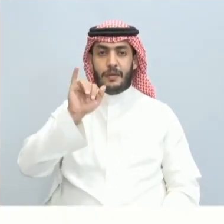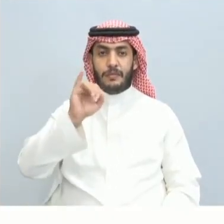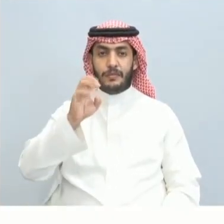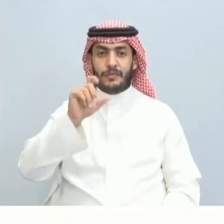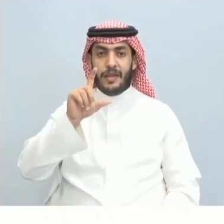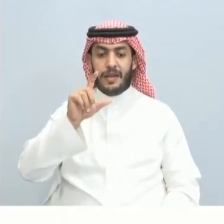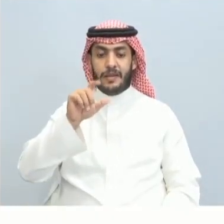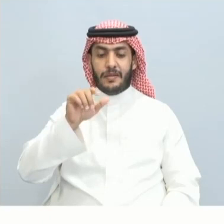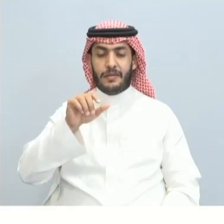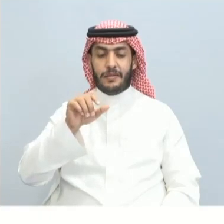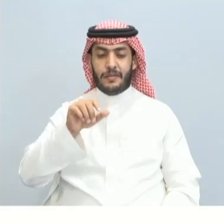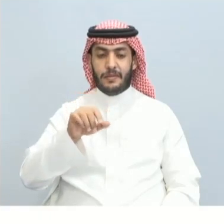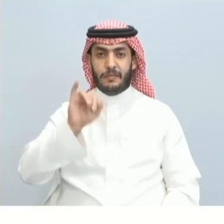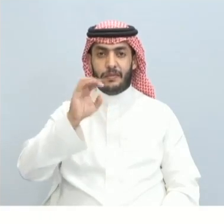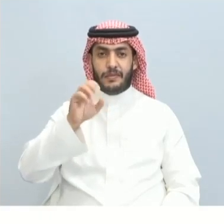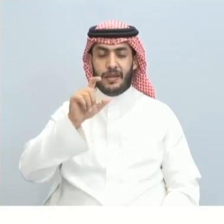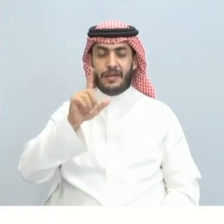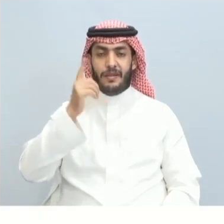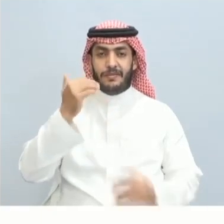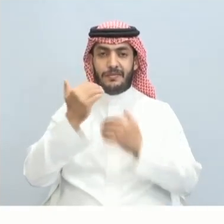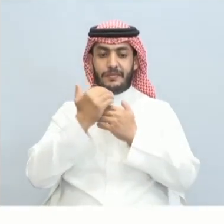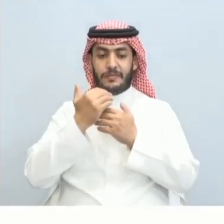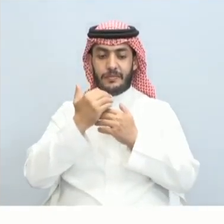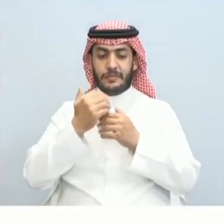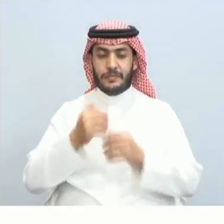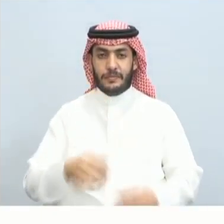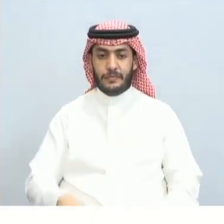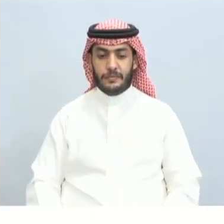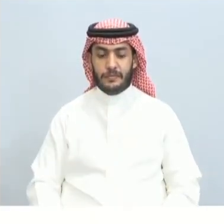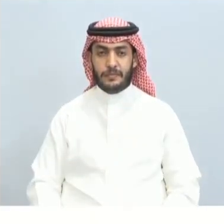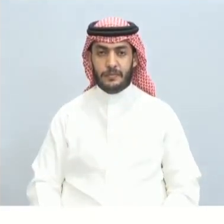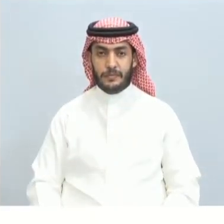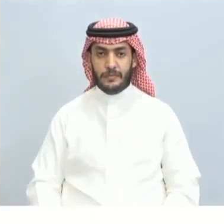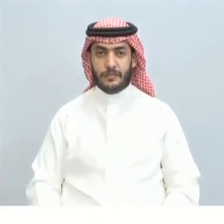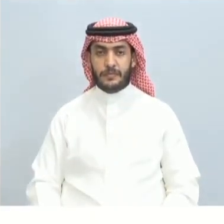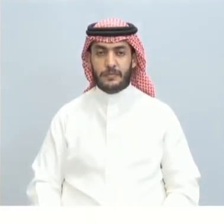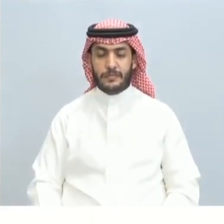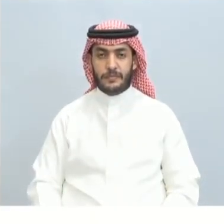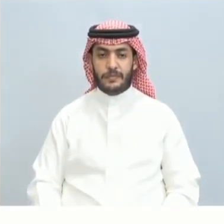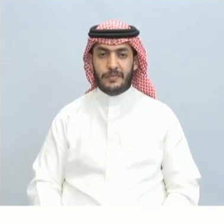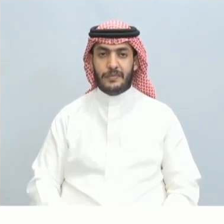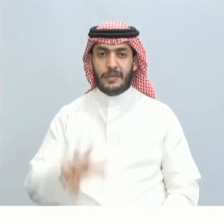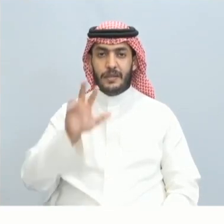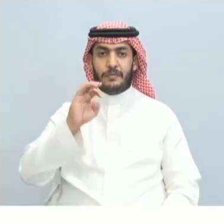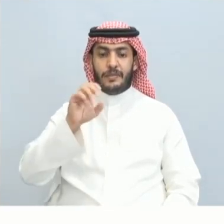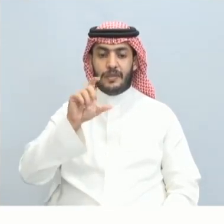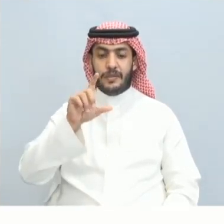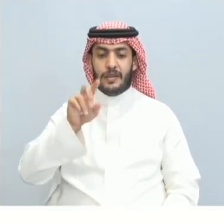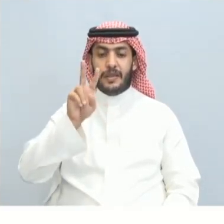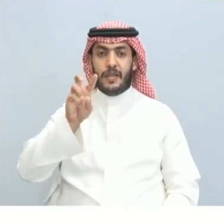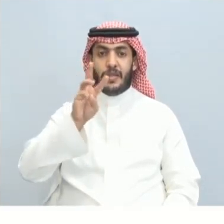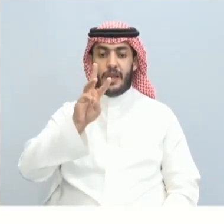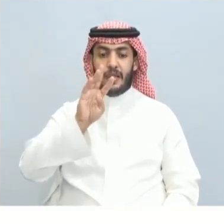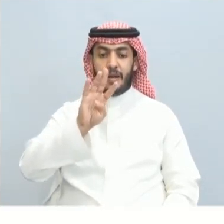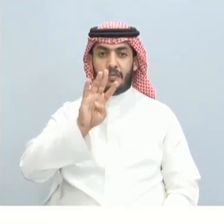الداله الان نحدد المجال كما تعلمنا هو قيم المدخلات هنا تمثل عدد الساعات هذا هو مجال الداله اثنان